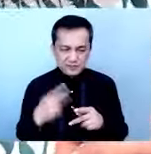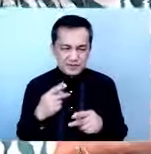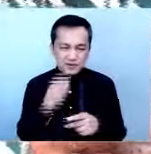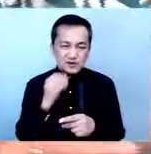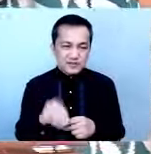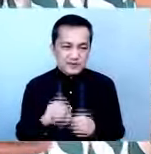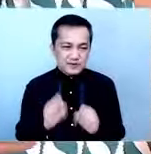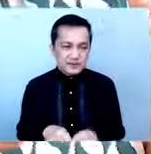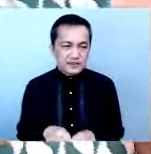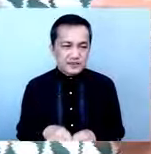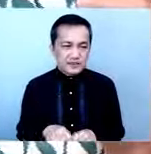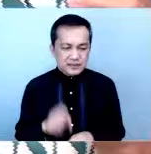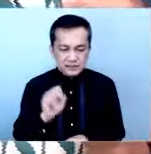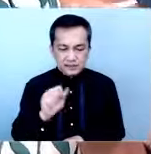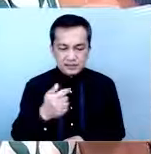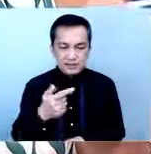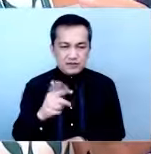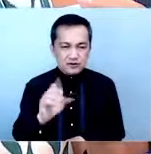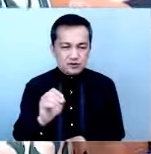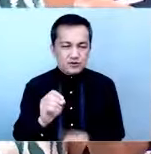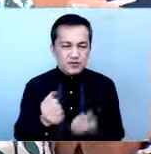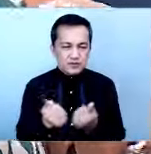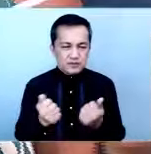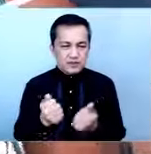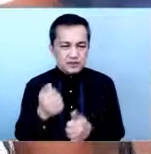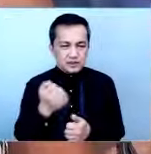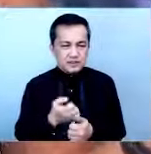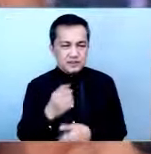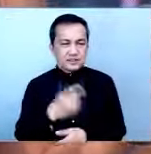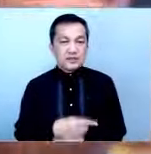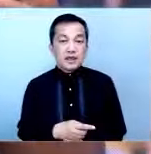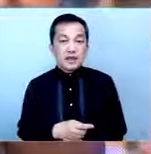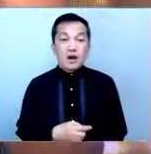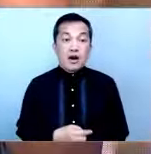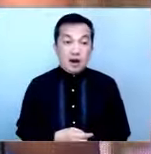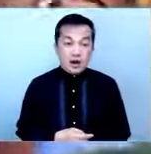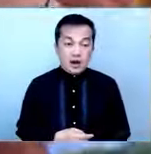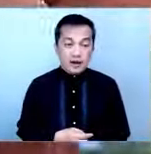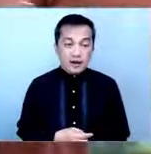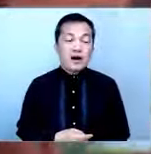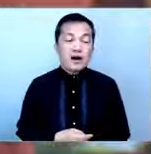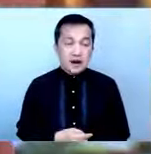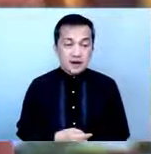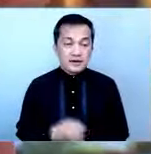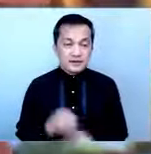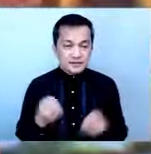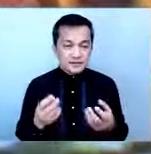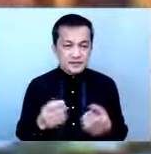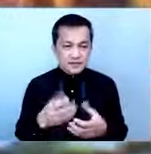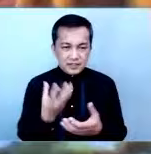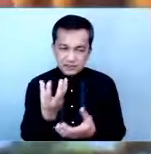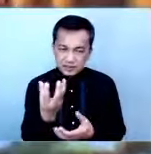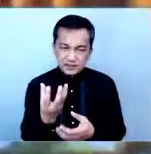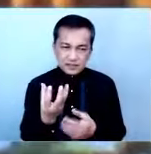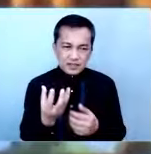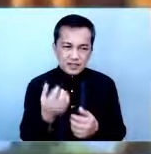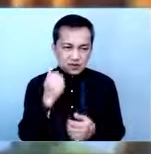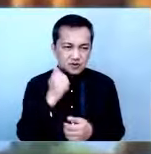ano actually, these sagot? Jars are available every day. Ang ganito. Yes. So, maramihan. These jars are available every day. We call